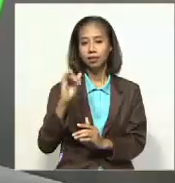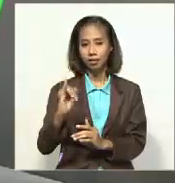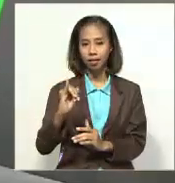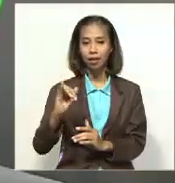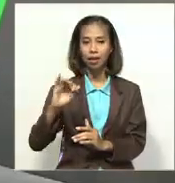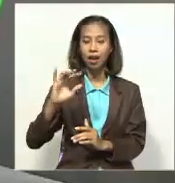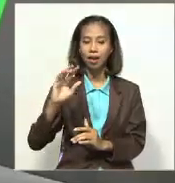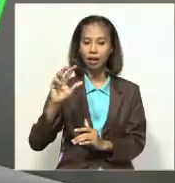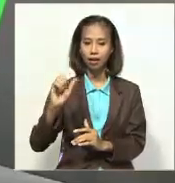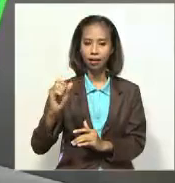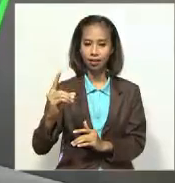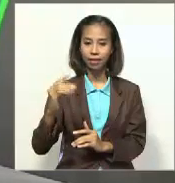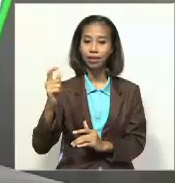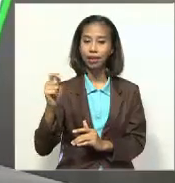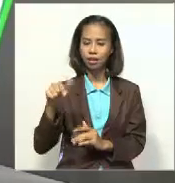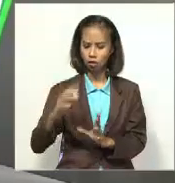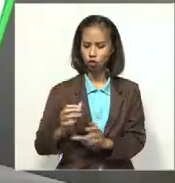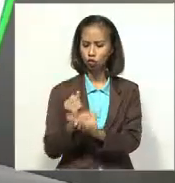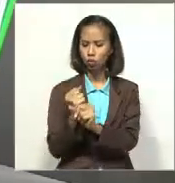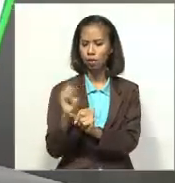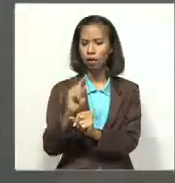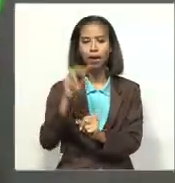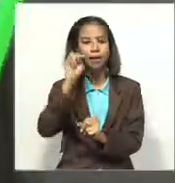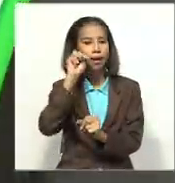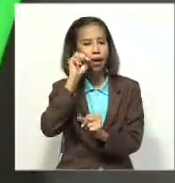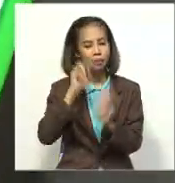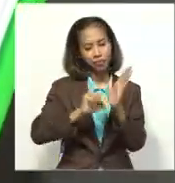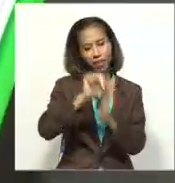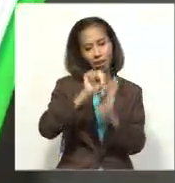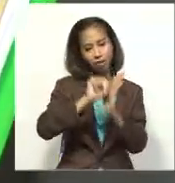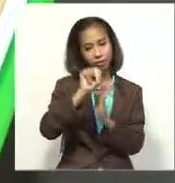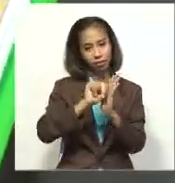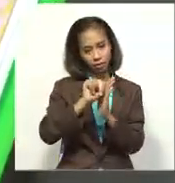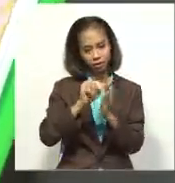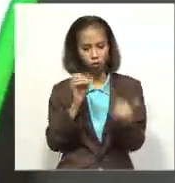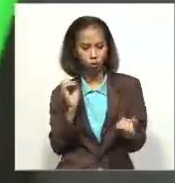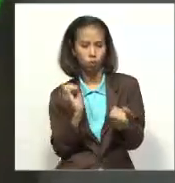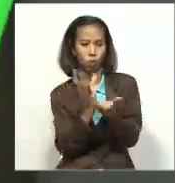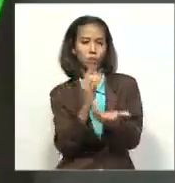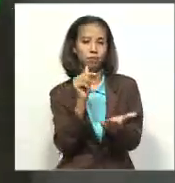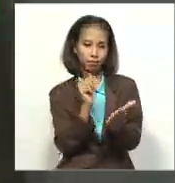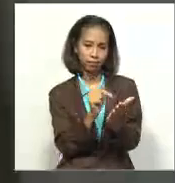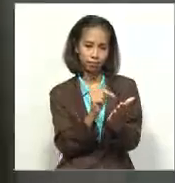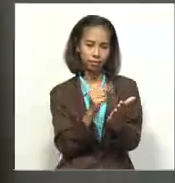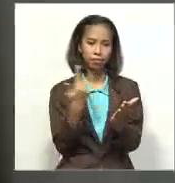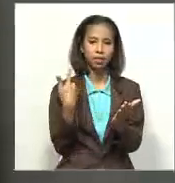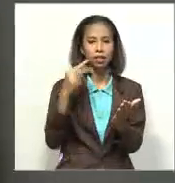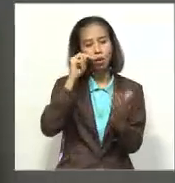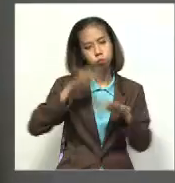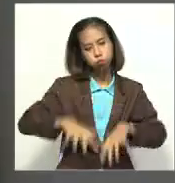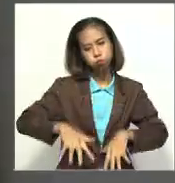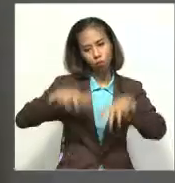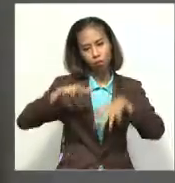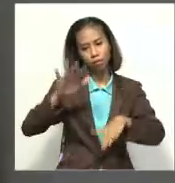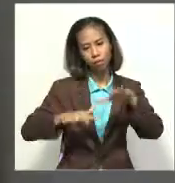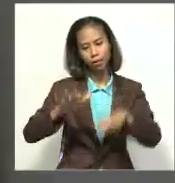ศสรุปสถานการณ์น้ำอย่างในจังหวัดน่านเนี่ยนะคะที่น่านเนี่ยพื้นที่ที่ได้รับผลกระทบจากสถานการณ์น้ำท่วมมีประมา